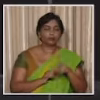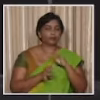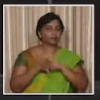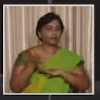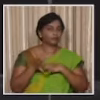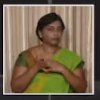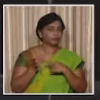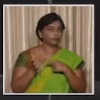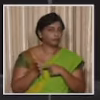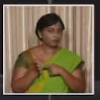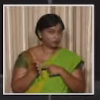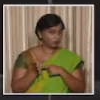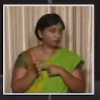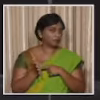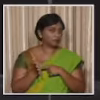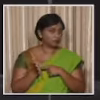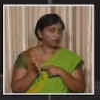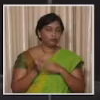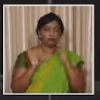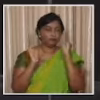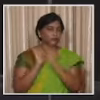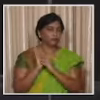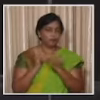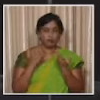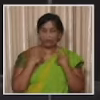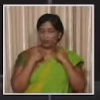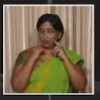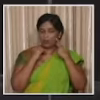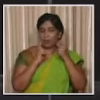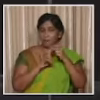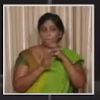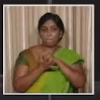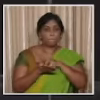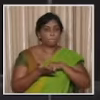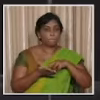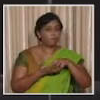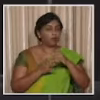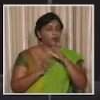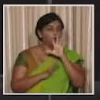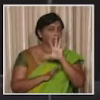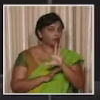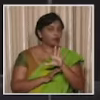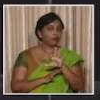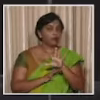තුල මේ ගණනේ වෙලා නැහැ. මං දන්නේ පළාත් බණ්ඩ මේ තියෙන පහට